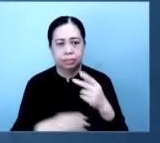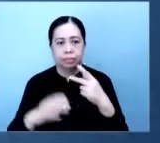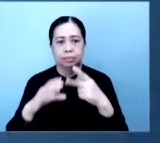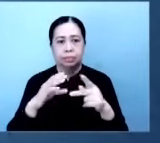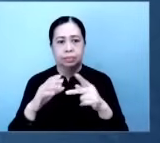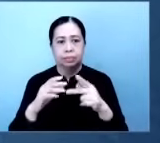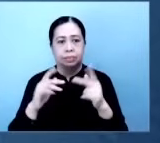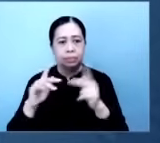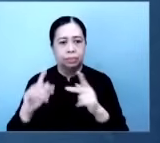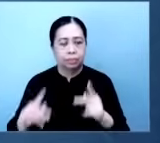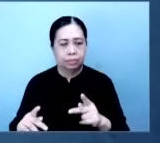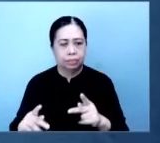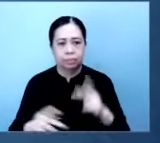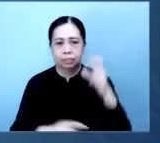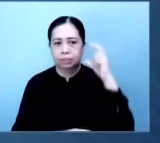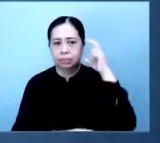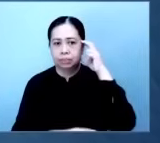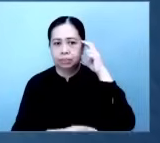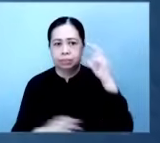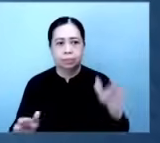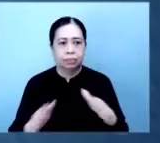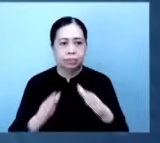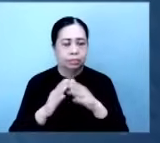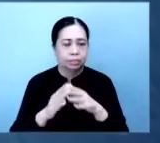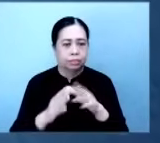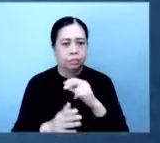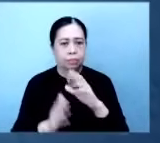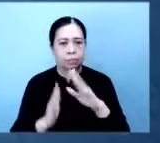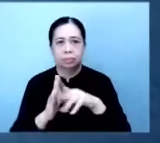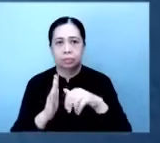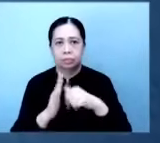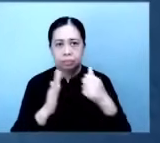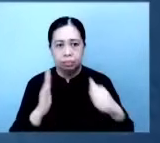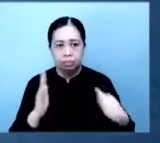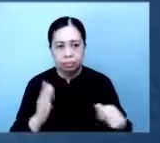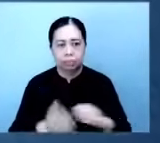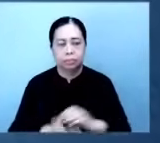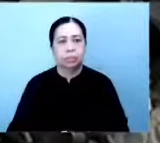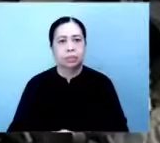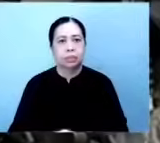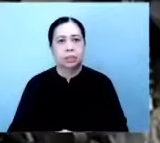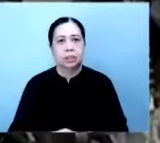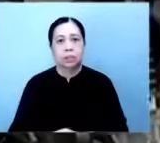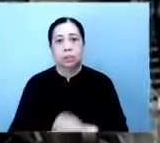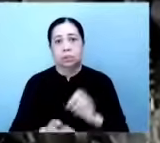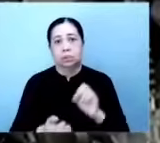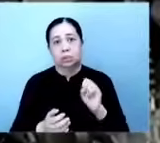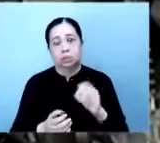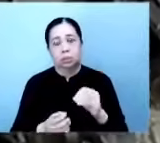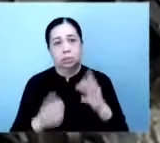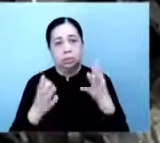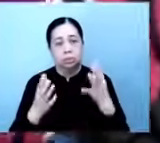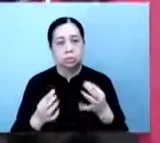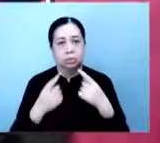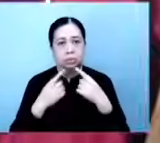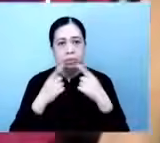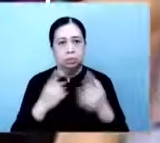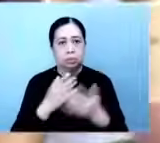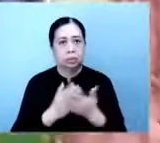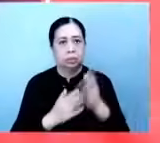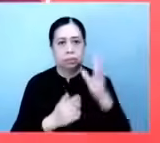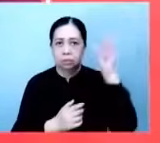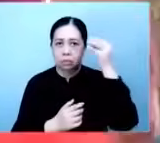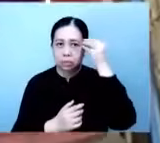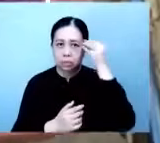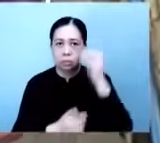City, Palawan, Legazpi City, Albay, at Virac, Catanduanes. Dahil dyan, nag-anunsyo na ang ilang lokal na pamahalaan